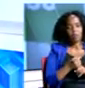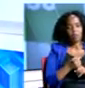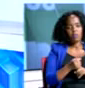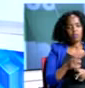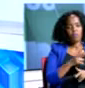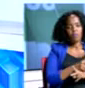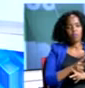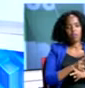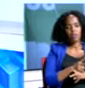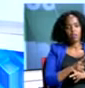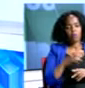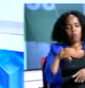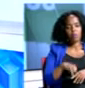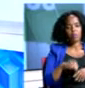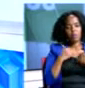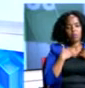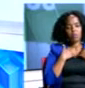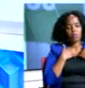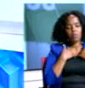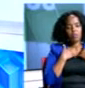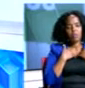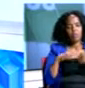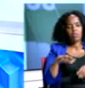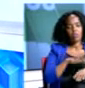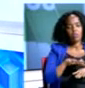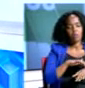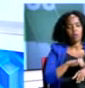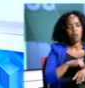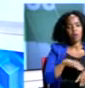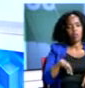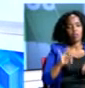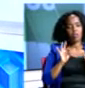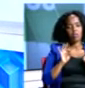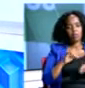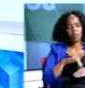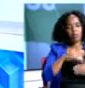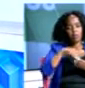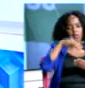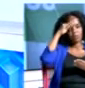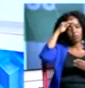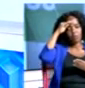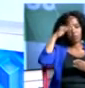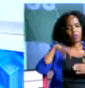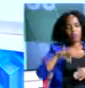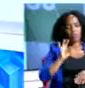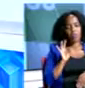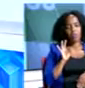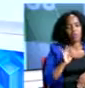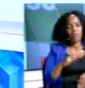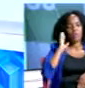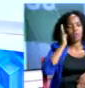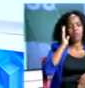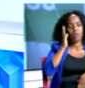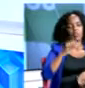of eeggannaa barbaachisu gochuudhaaf yeroo arganneerra. Isaan irraa barumsa argachuudhaafis yeroo arganneerra. Egaa fuulduratti